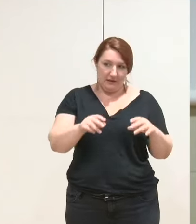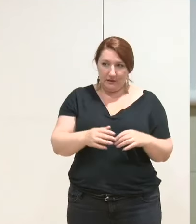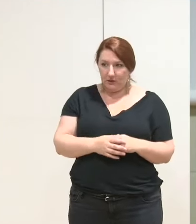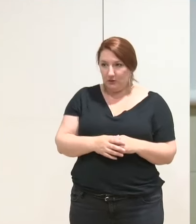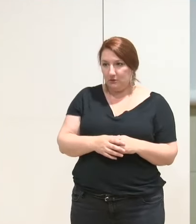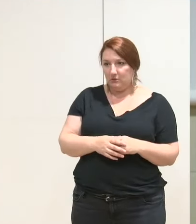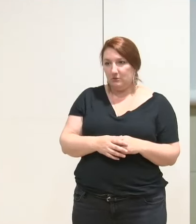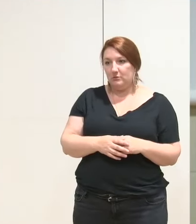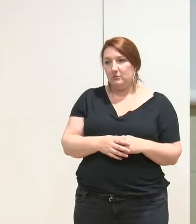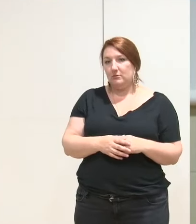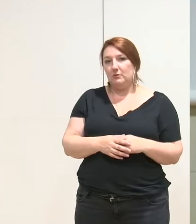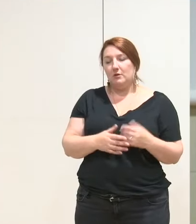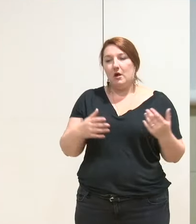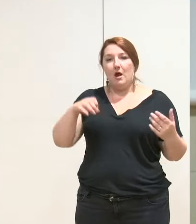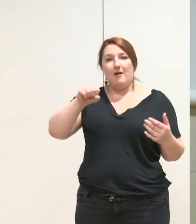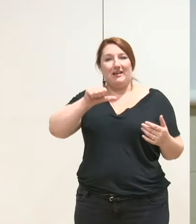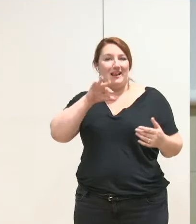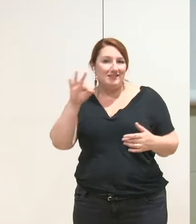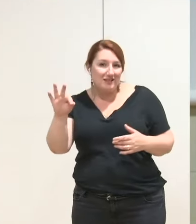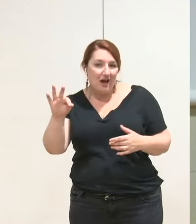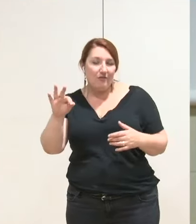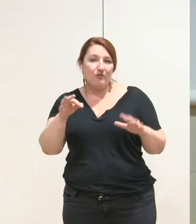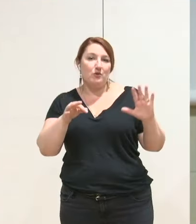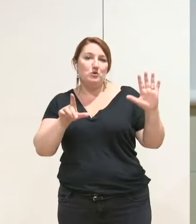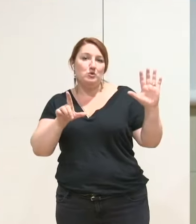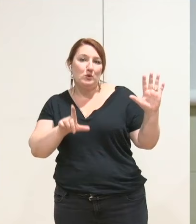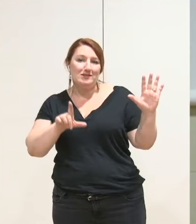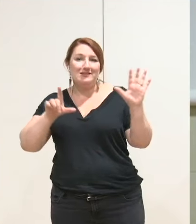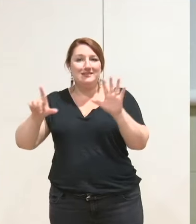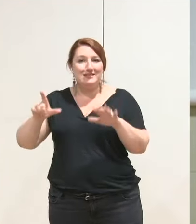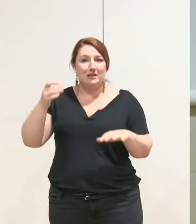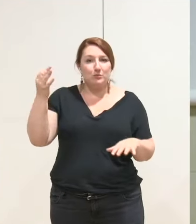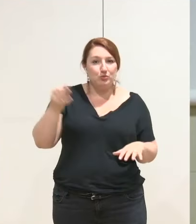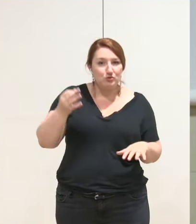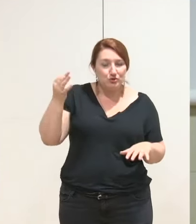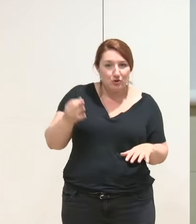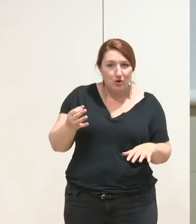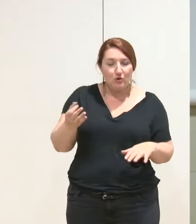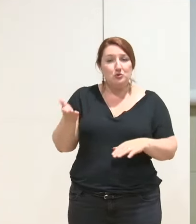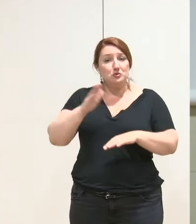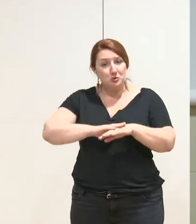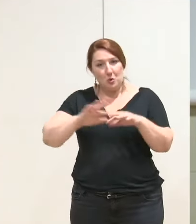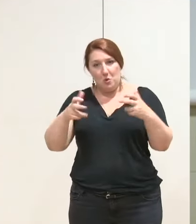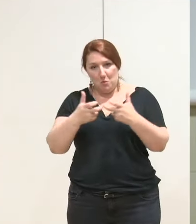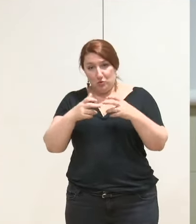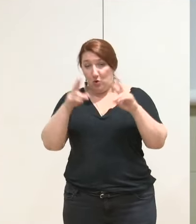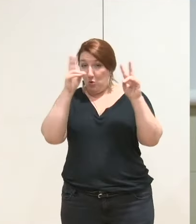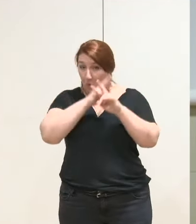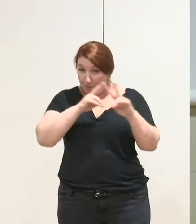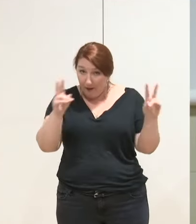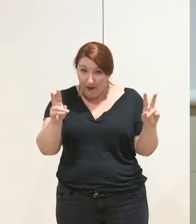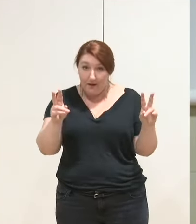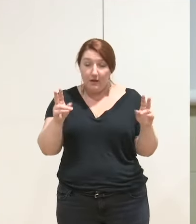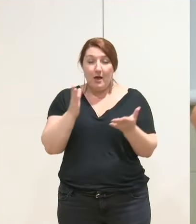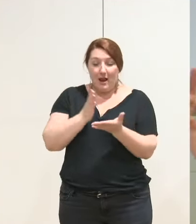avec cette fameuse SAF à hauteur de 60 7 % 77 % du montant global la part